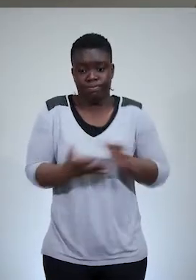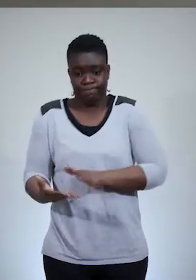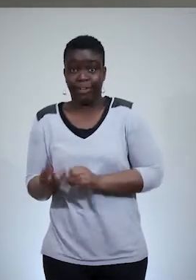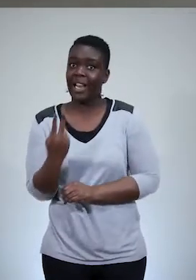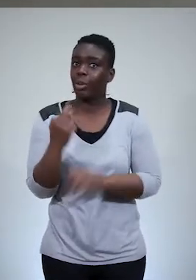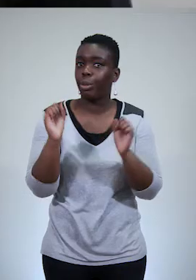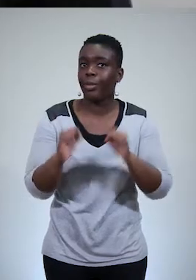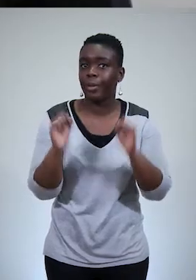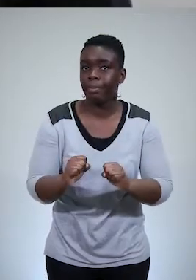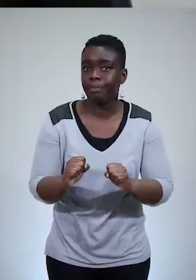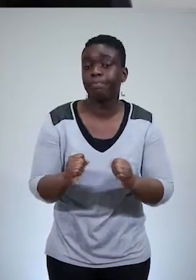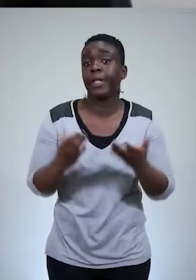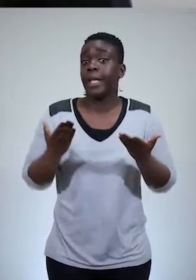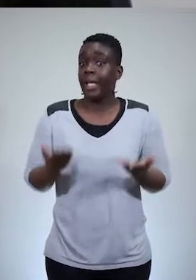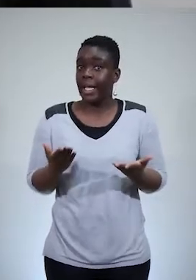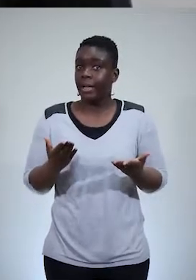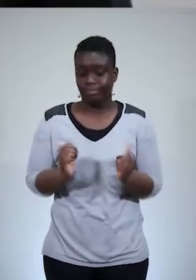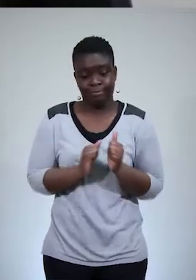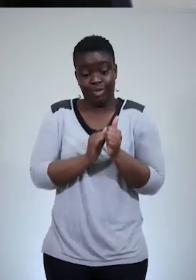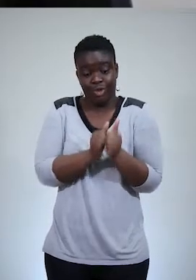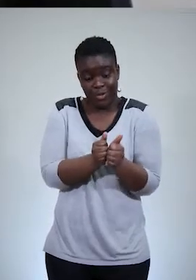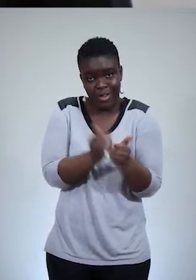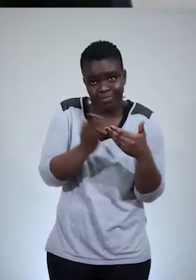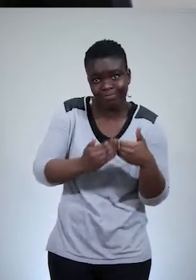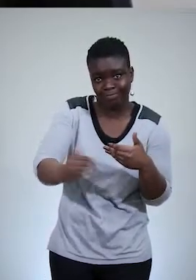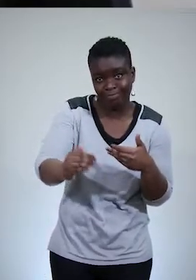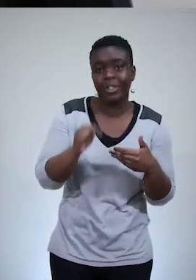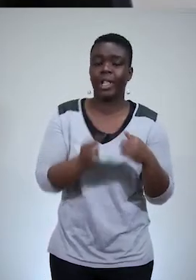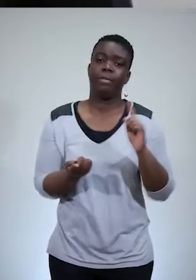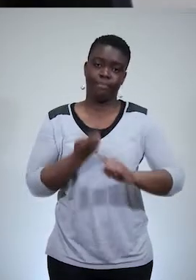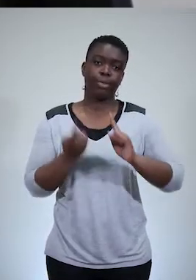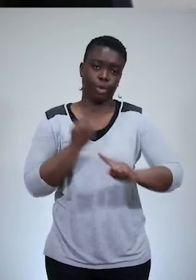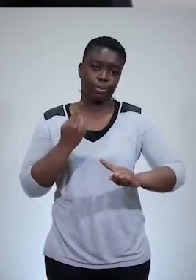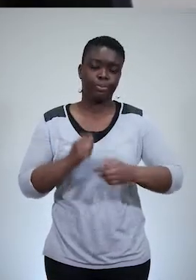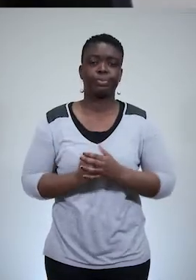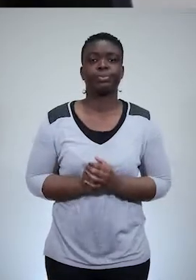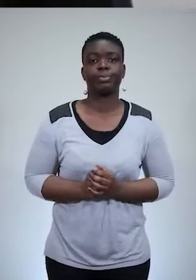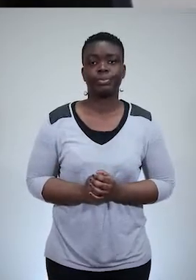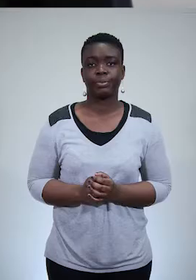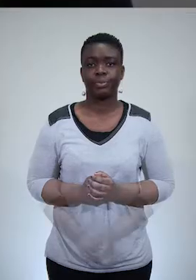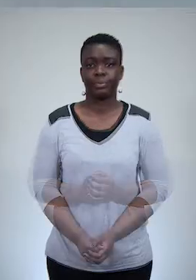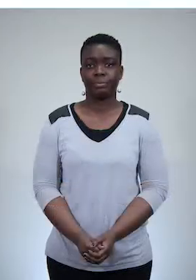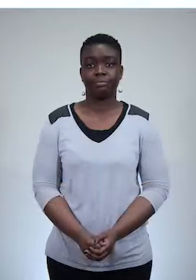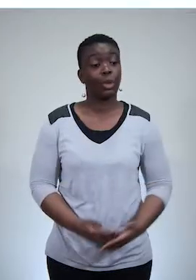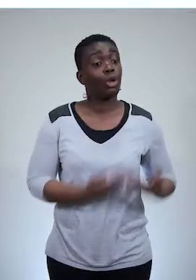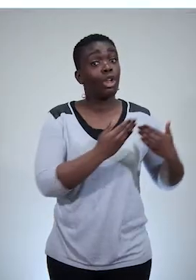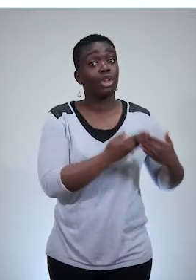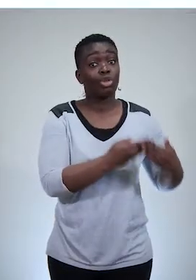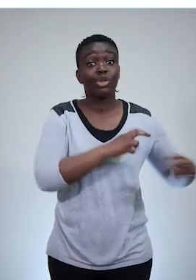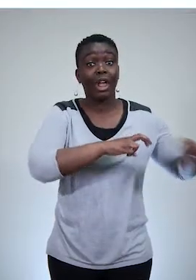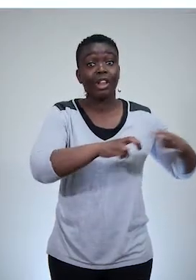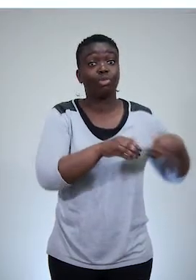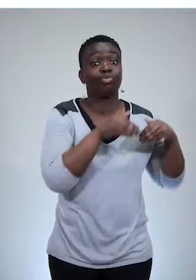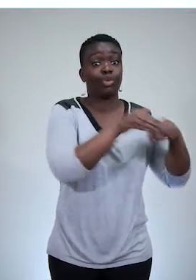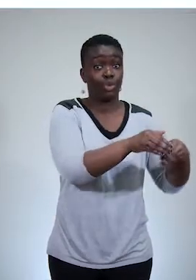avons aussi adapté, enfin pris un logiciel, JAWS, donc, qui a la particularité donc, d'avoir une synthèse vocale qui